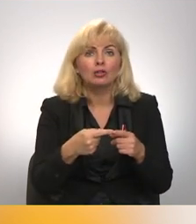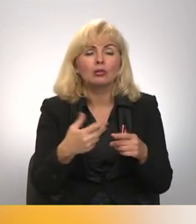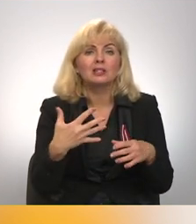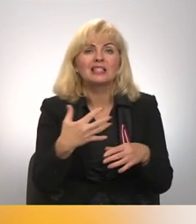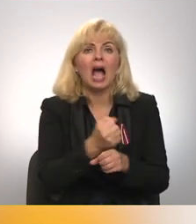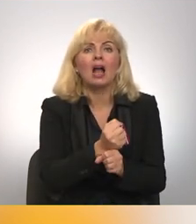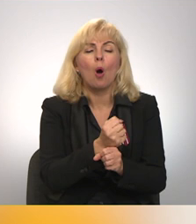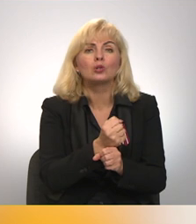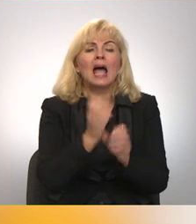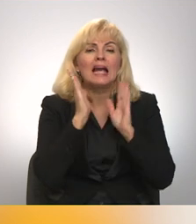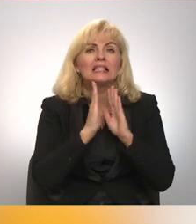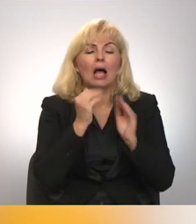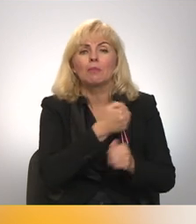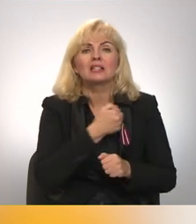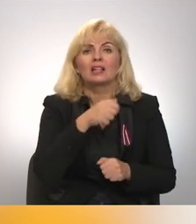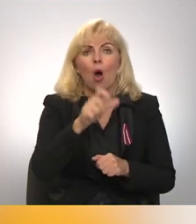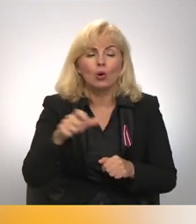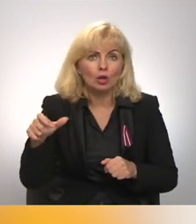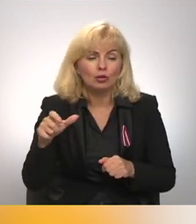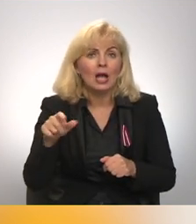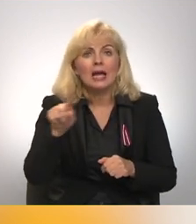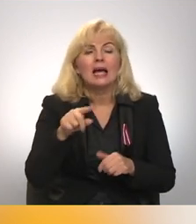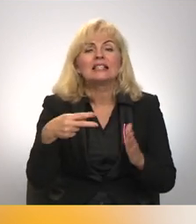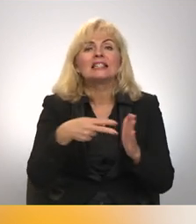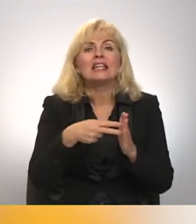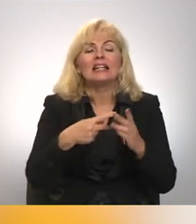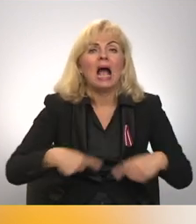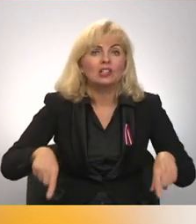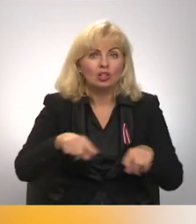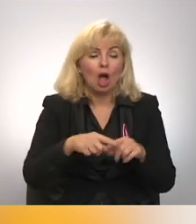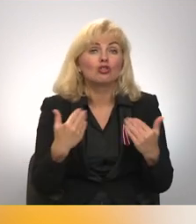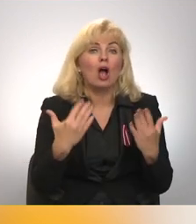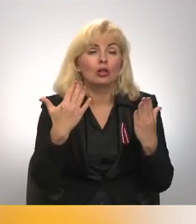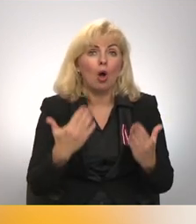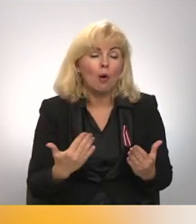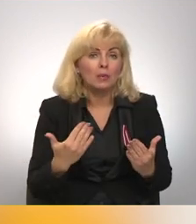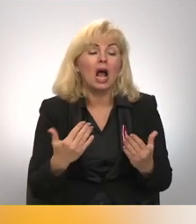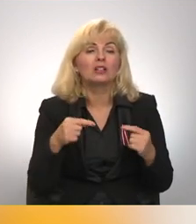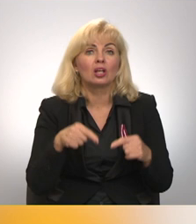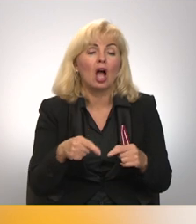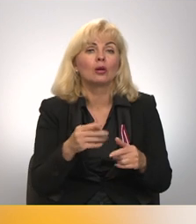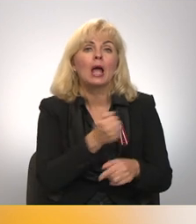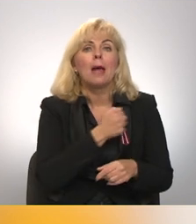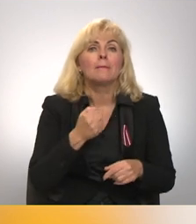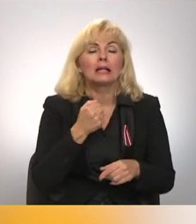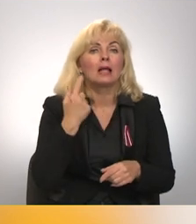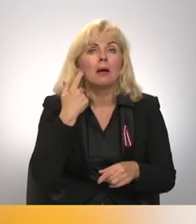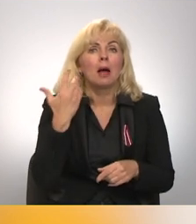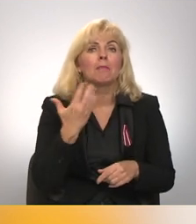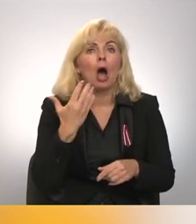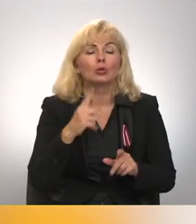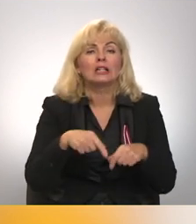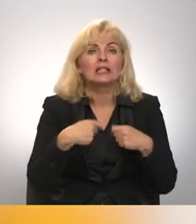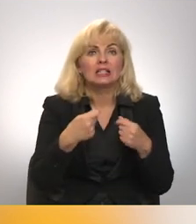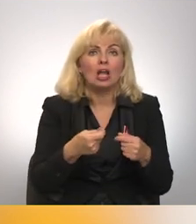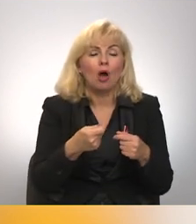valsts kaujiniekus Irākas un Sīrijas teritorijās. Šobrīd operācija ir fāzē, kur militārie padomnieki sniedz